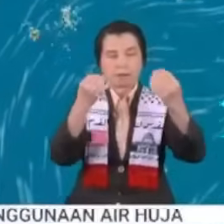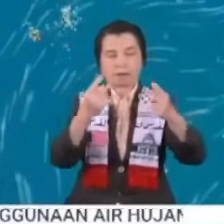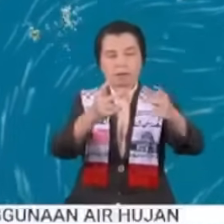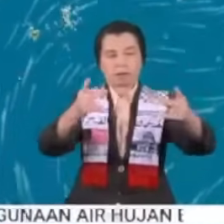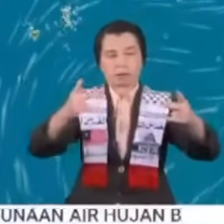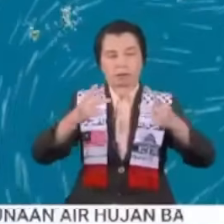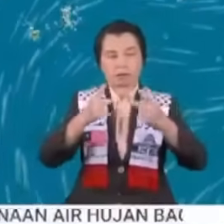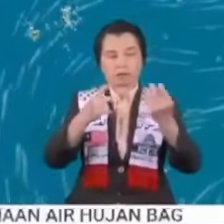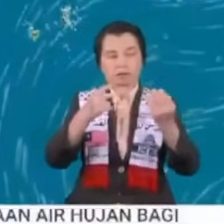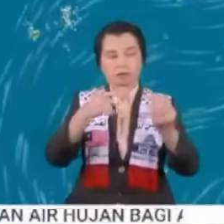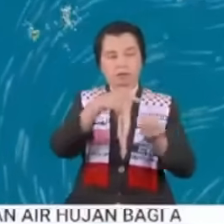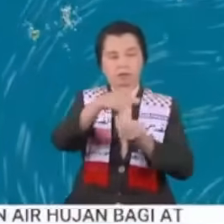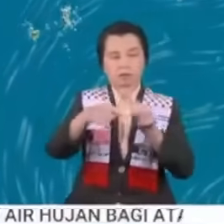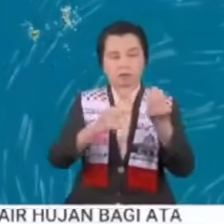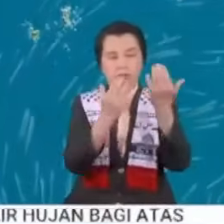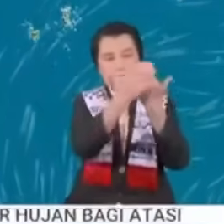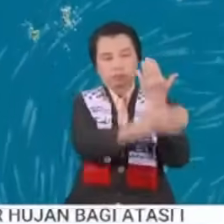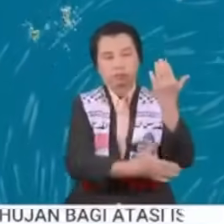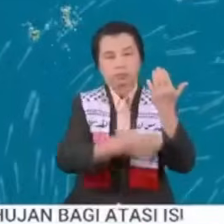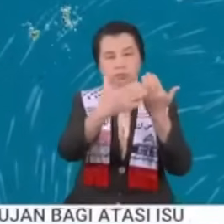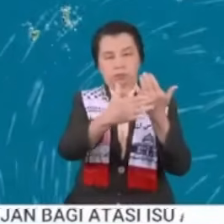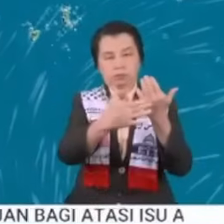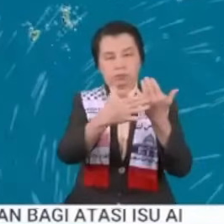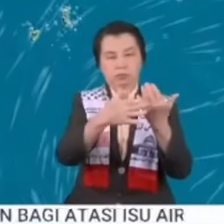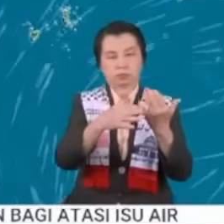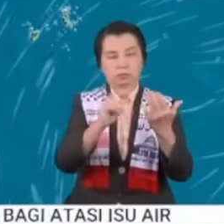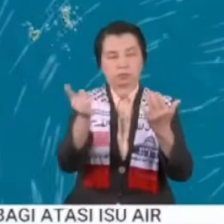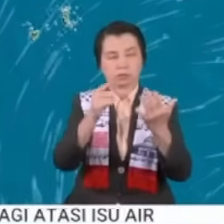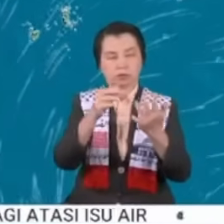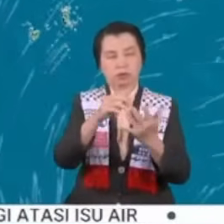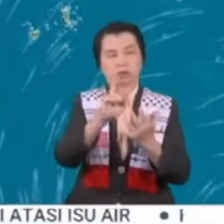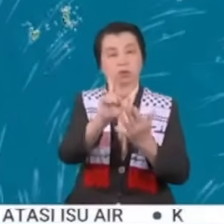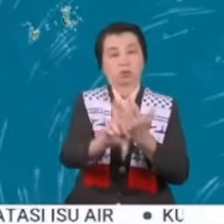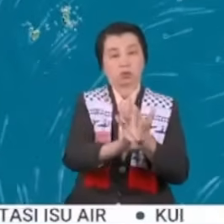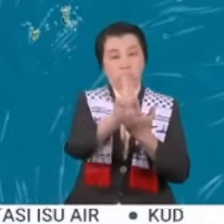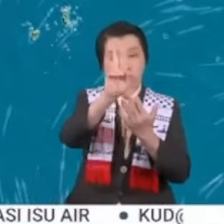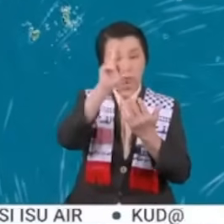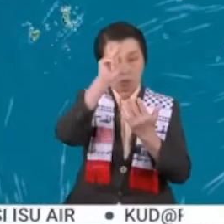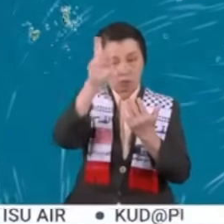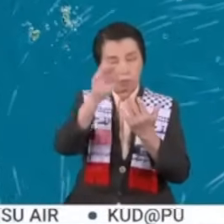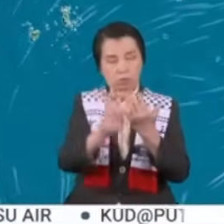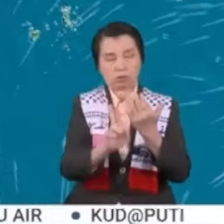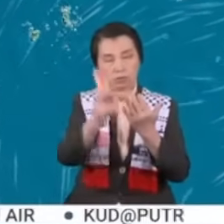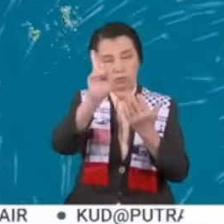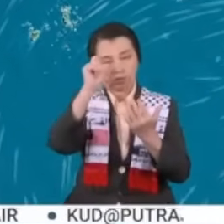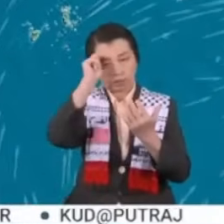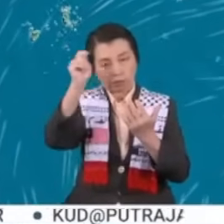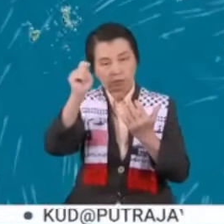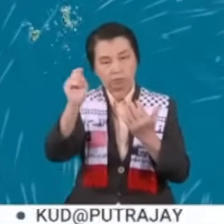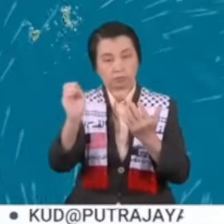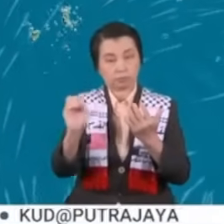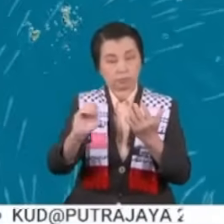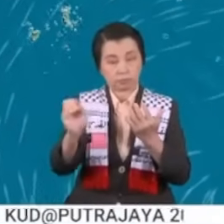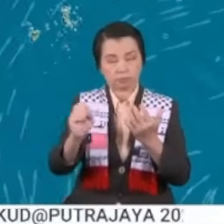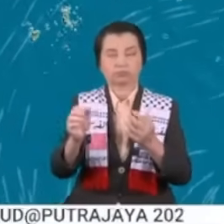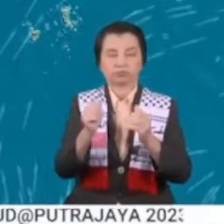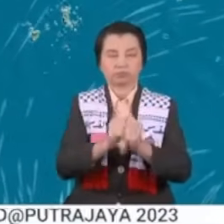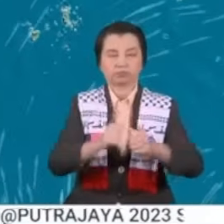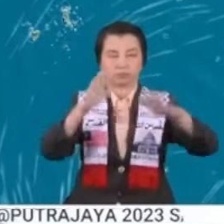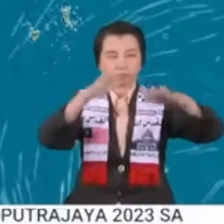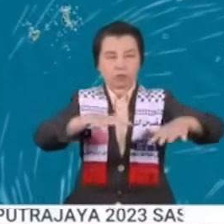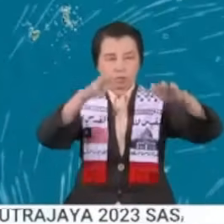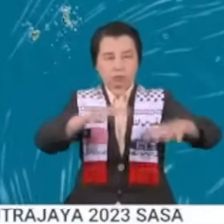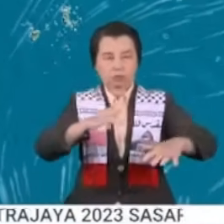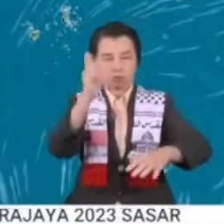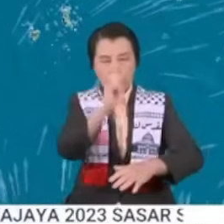kawasan di sekitar semenanjung Malaysia kecuali di utara Negeri Kelantan dan juga Utara Negeri Terengganu dengan keadaan cuaca hujan